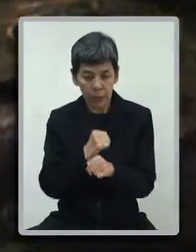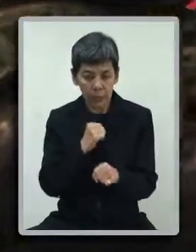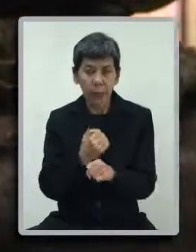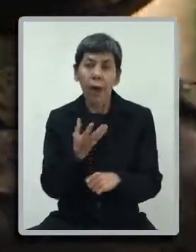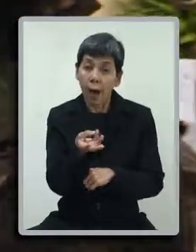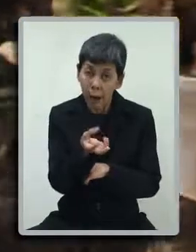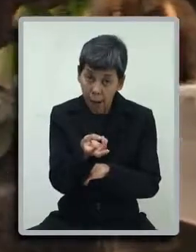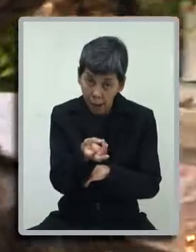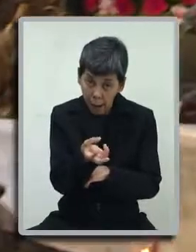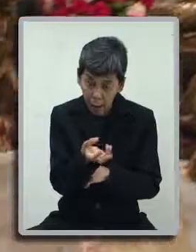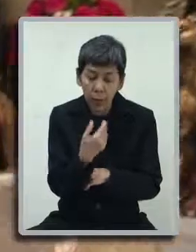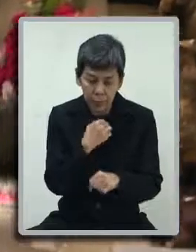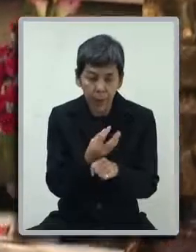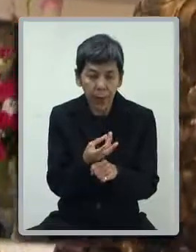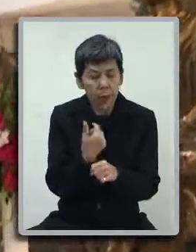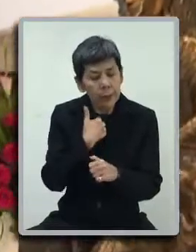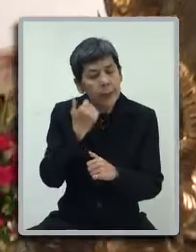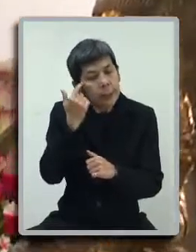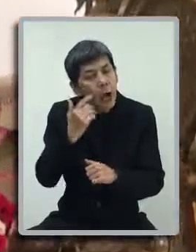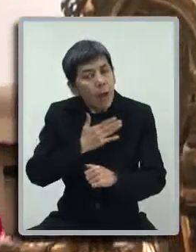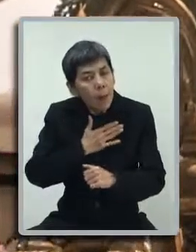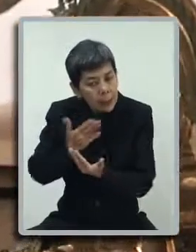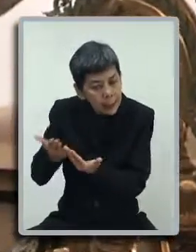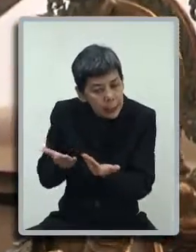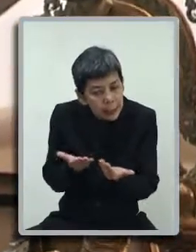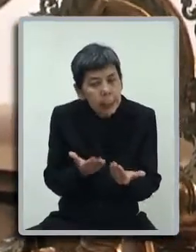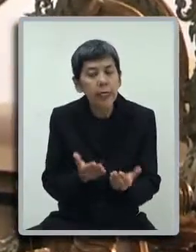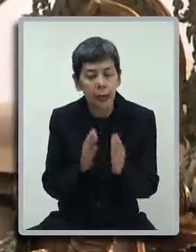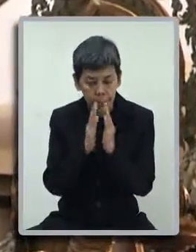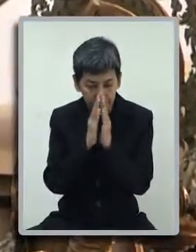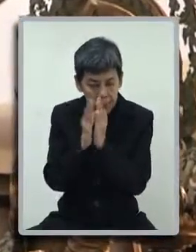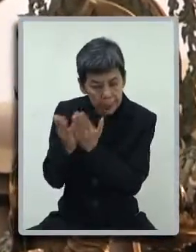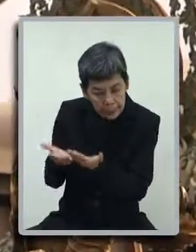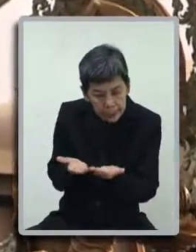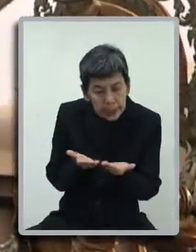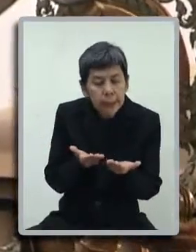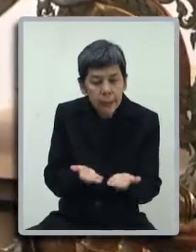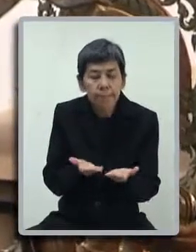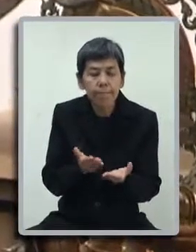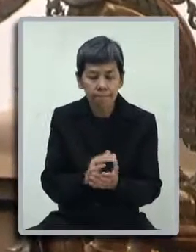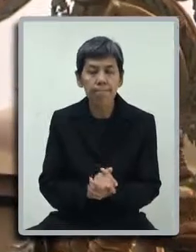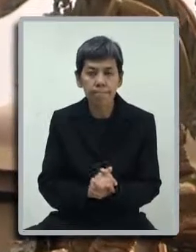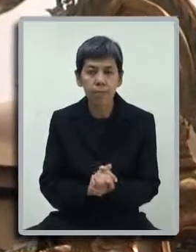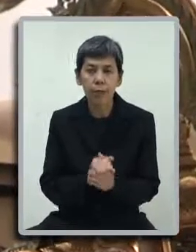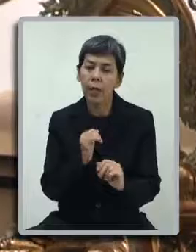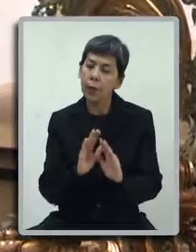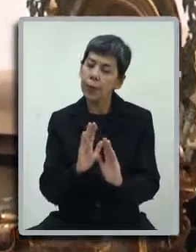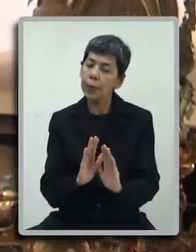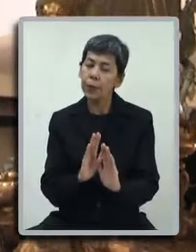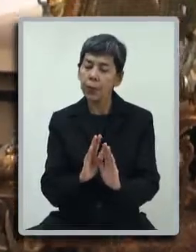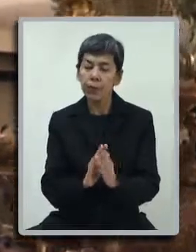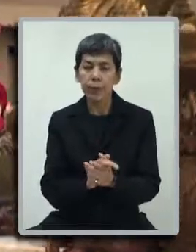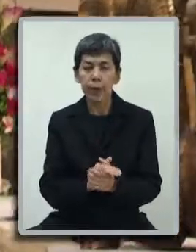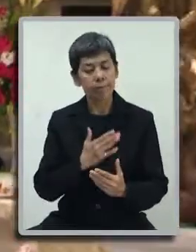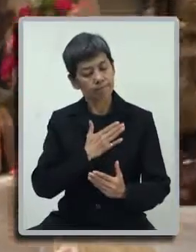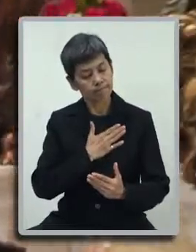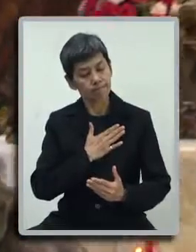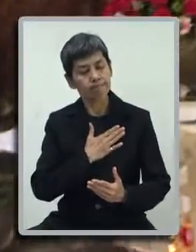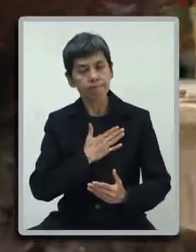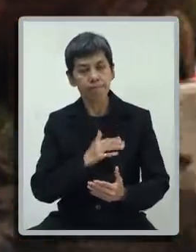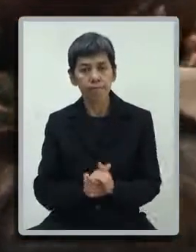ในเรื่องของข้าวอยู่ครับผมก็เลยเชิญท่านมาเป็นประดับมาเป็